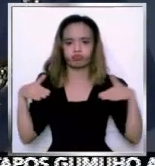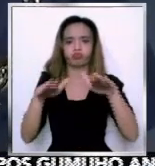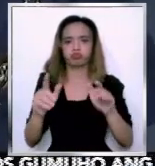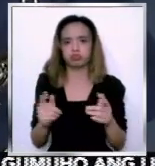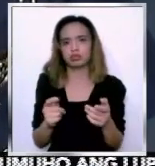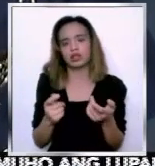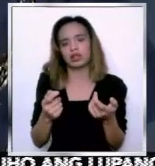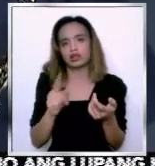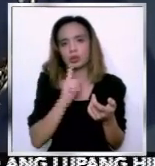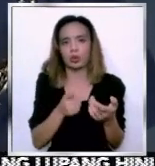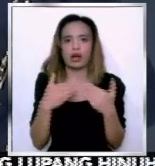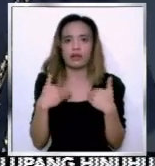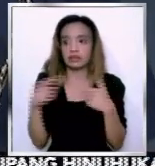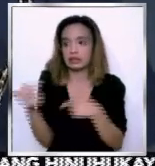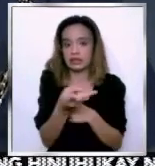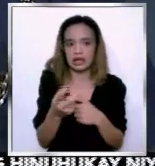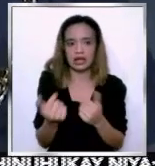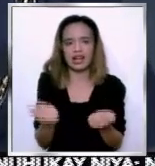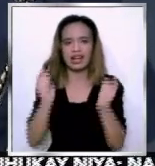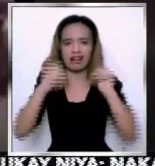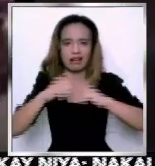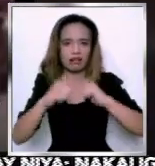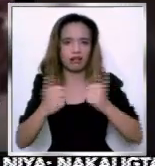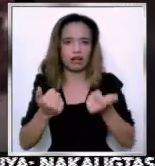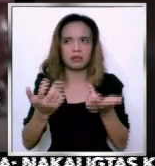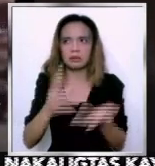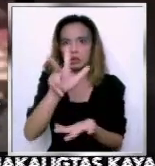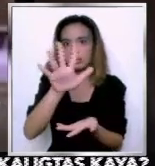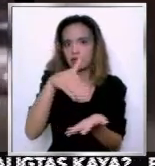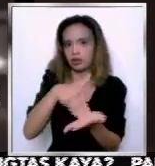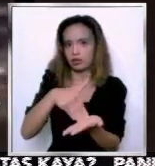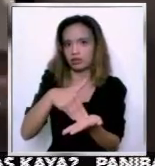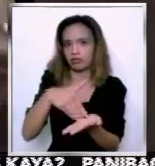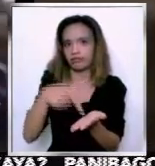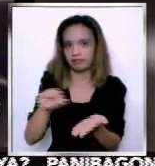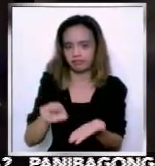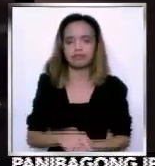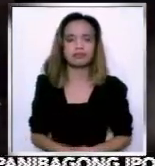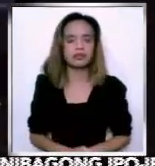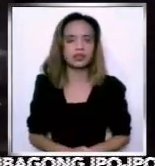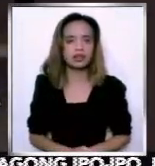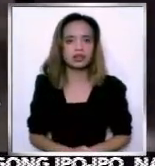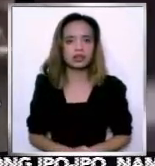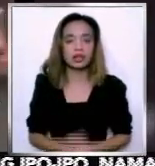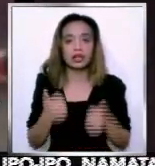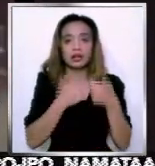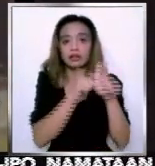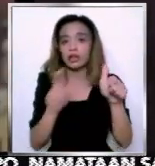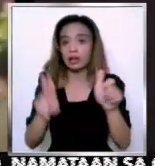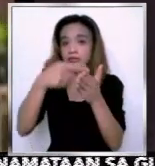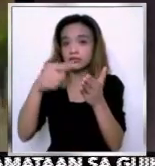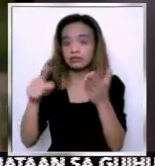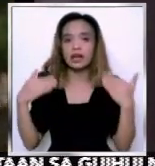na may pustahan sila amounting 35,000. Sa follow-up operation ng HPG, may nakuha pa